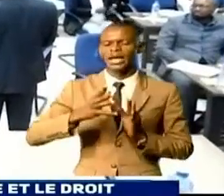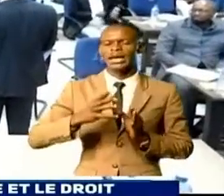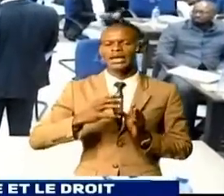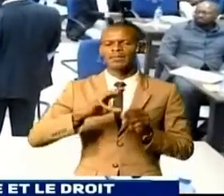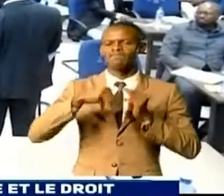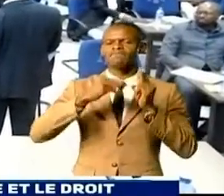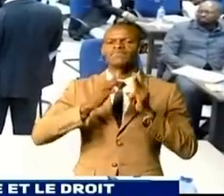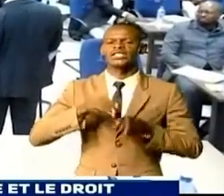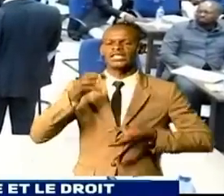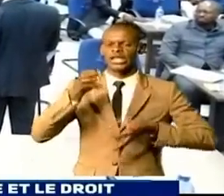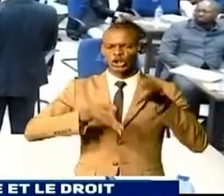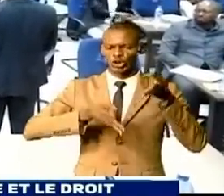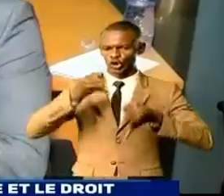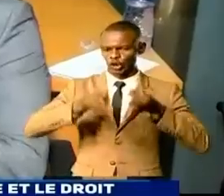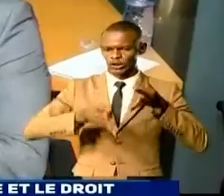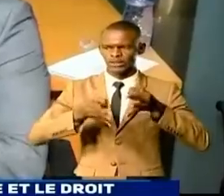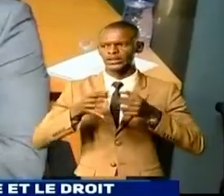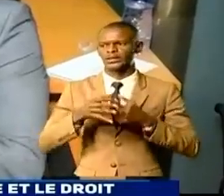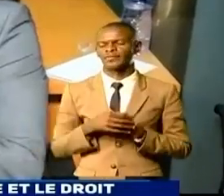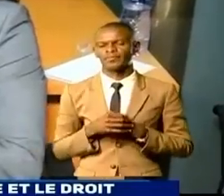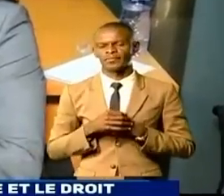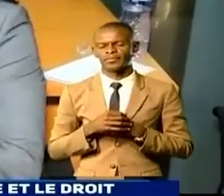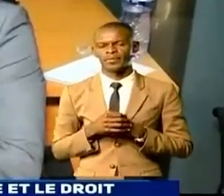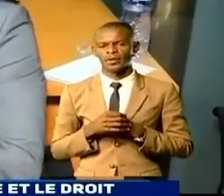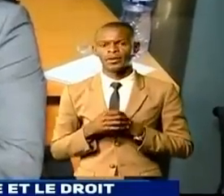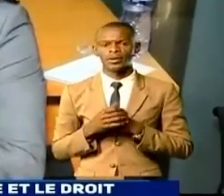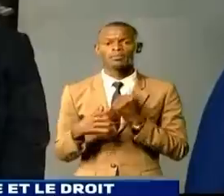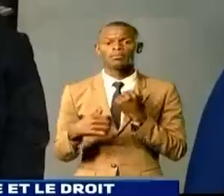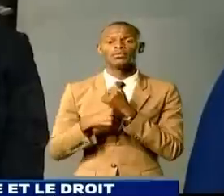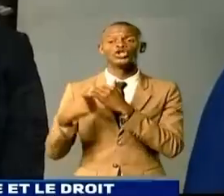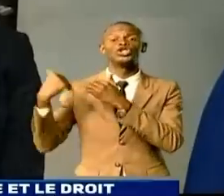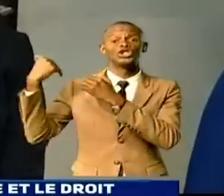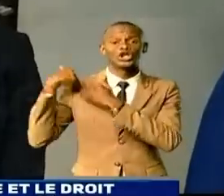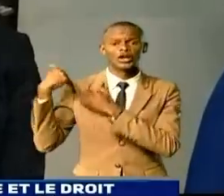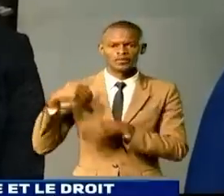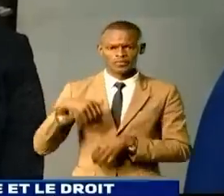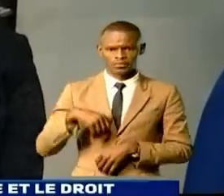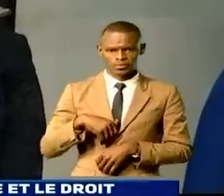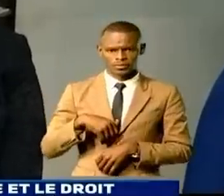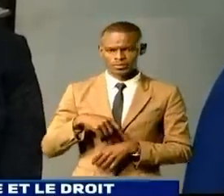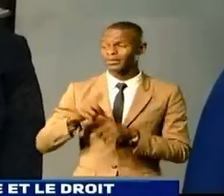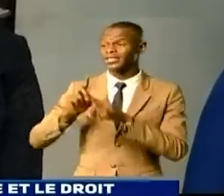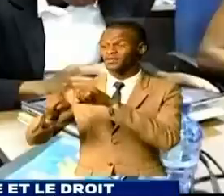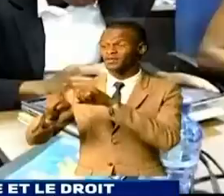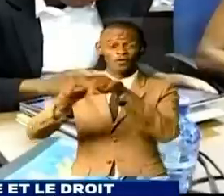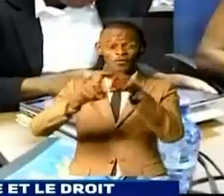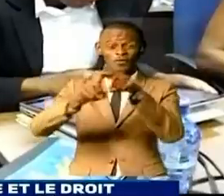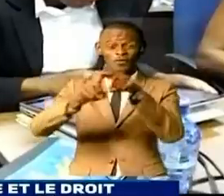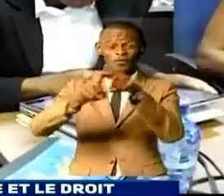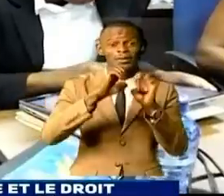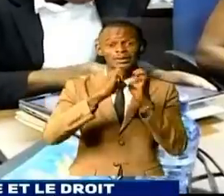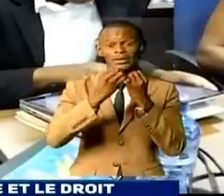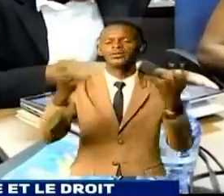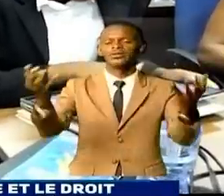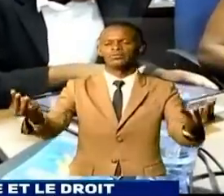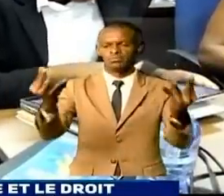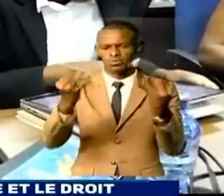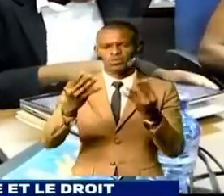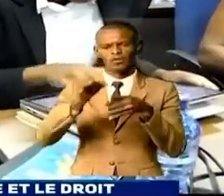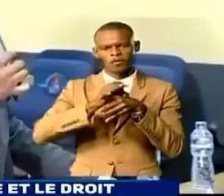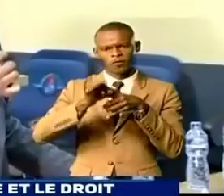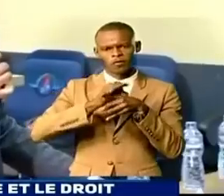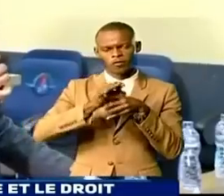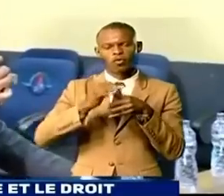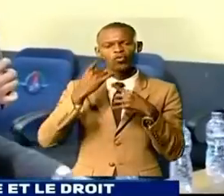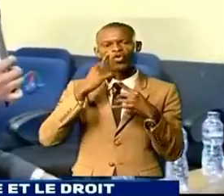d'entreprise outillés sur des thématiques liées au droit OADA, notamment le droit des entreprises en difficulté, la fiscalité, le droit